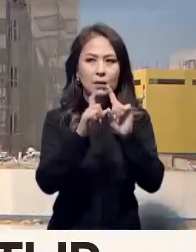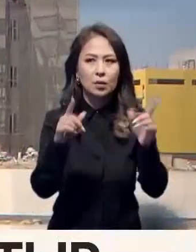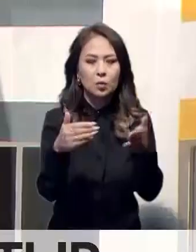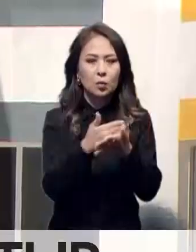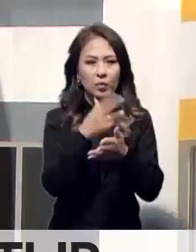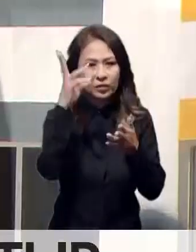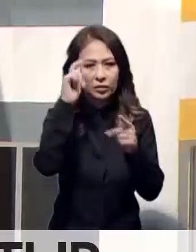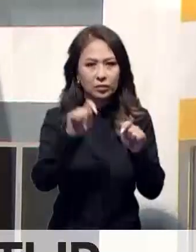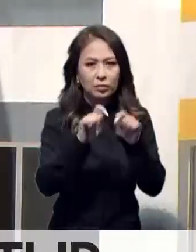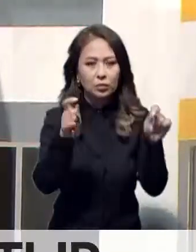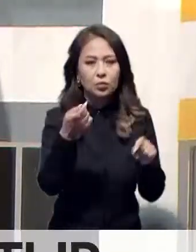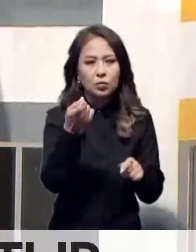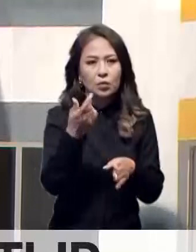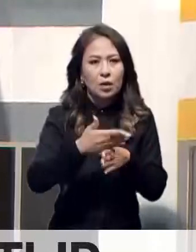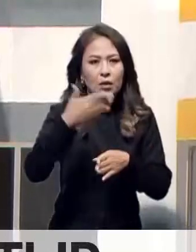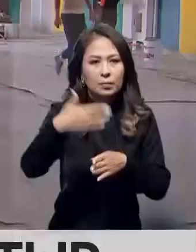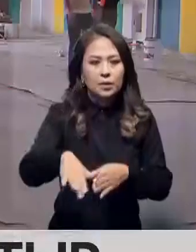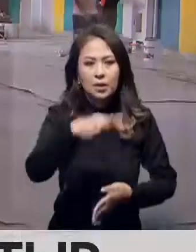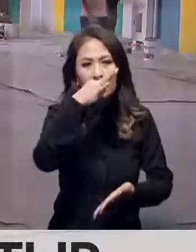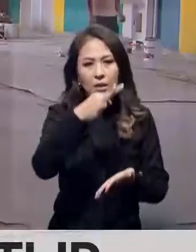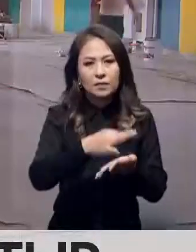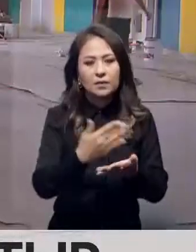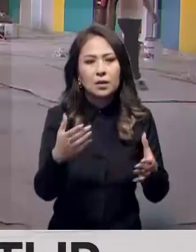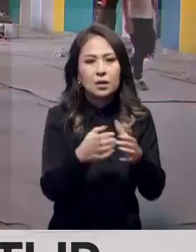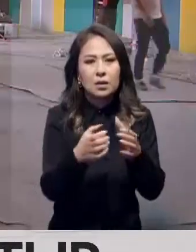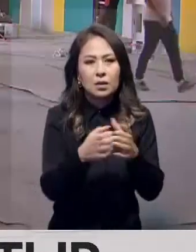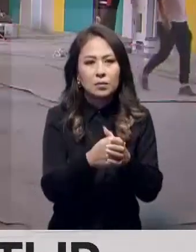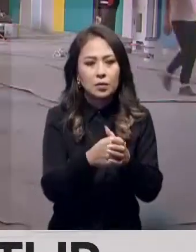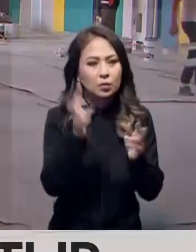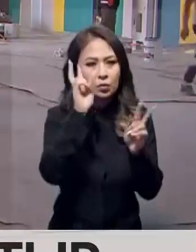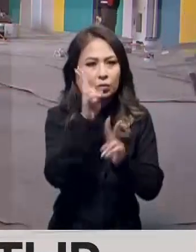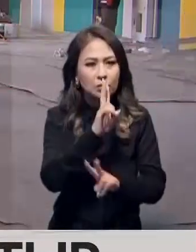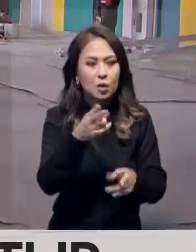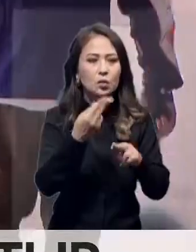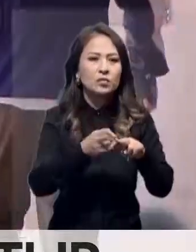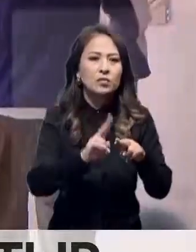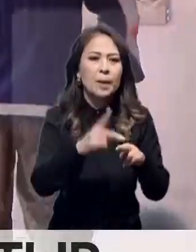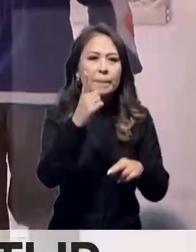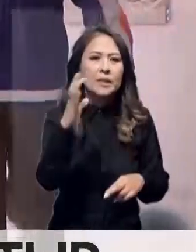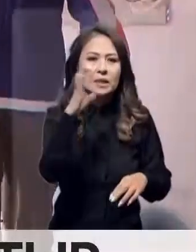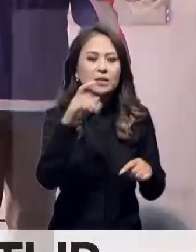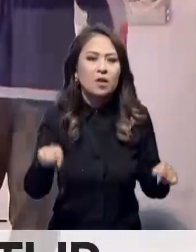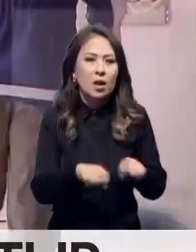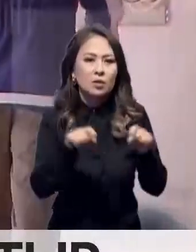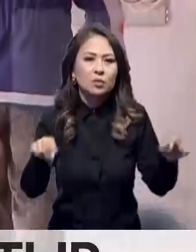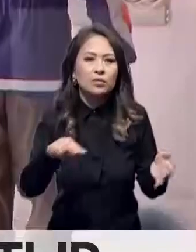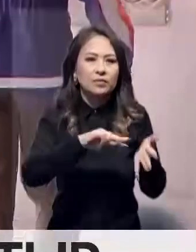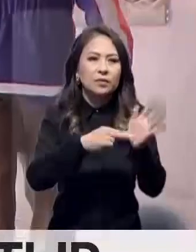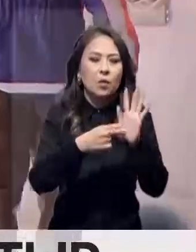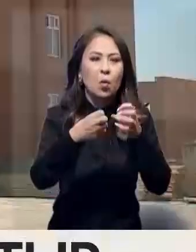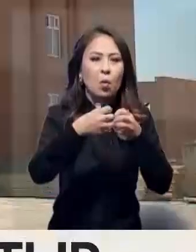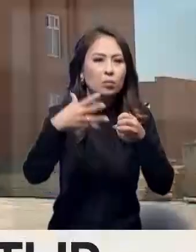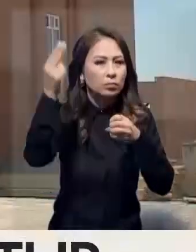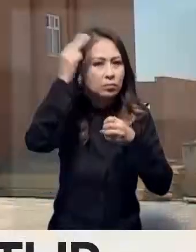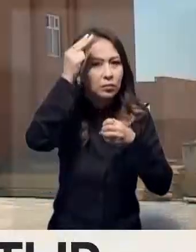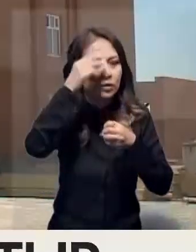беру мерзімін кешіктіріп жатыр. Жауаптылар бұл мердігерлердің жауапсыздығы дейді. Салдарынан 1 қыркүйекте ашылуы жоспарланған 15 білім